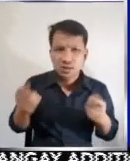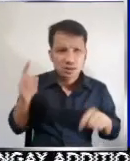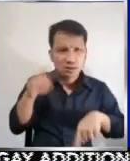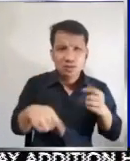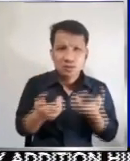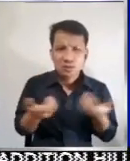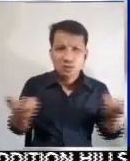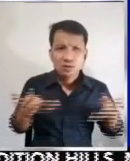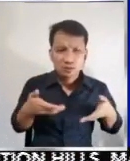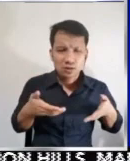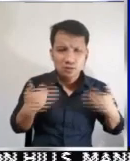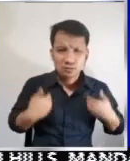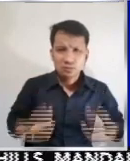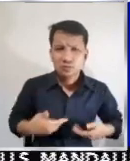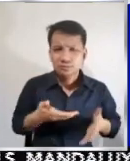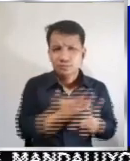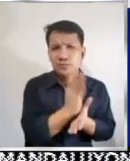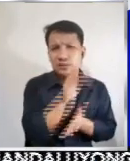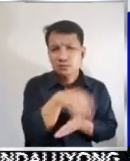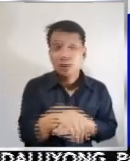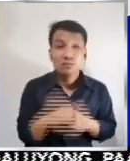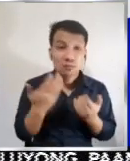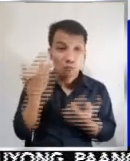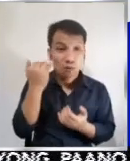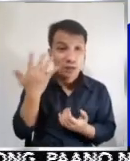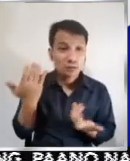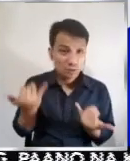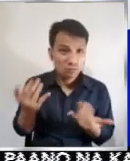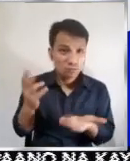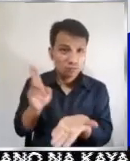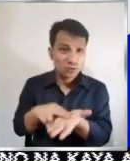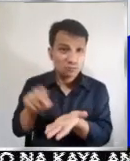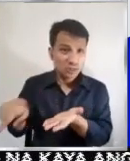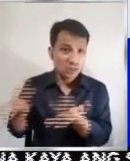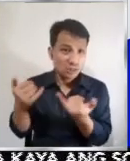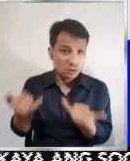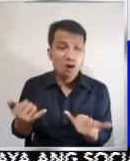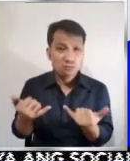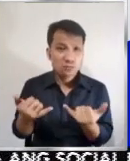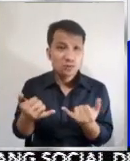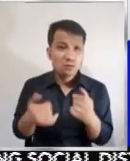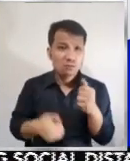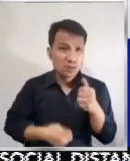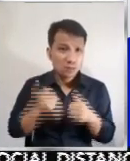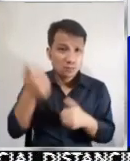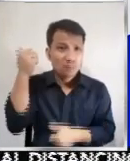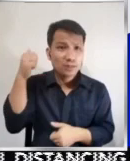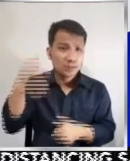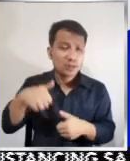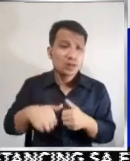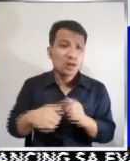Malacanang. Pirma na lamang po ni Pangulong Duterte ang kulang para maisabatas ang anti-terror bill. Ito